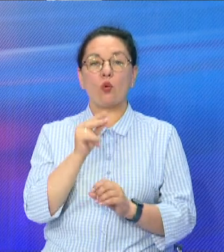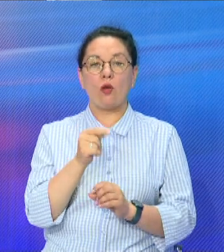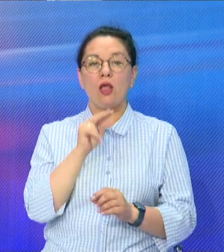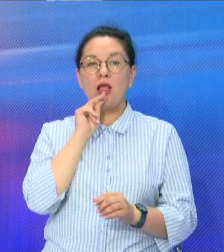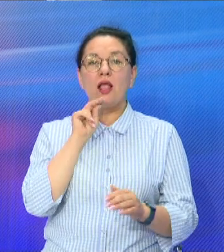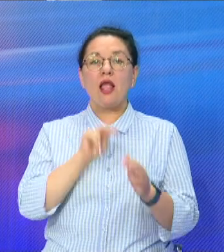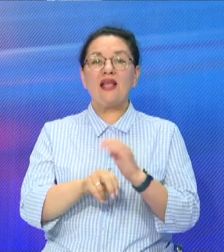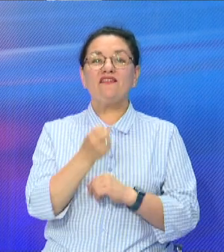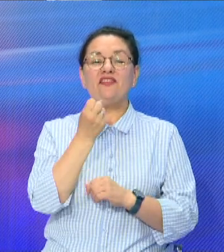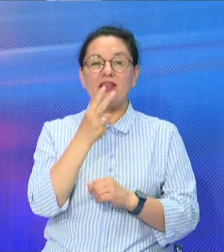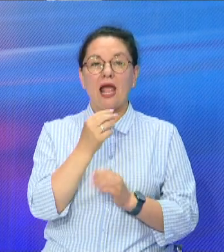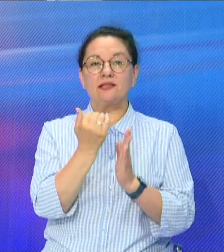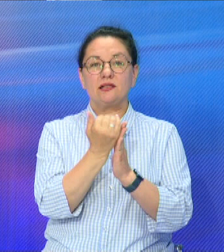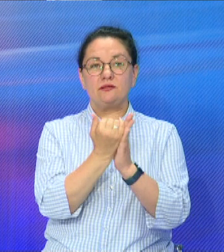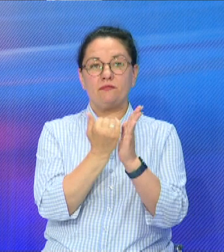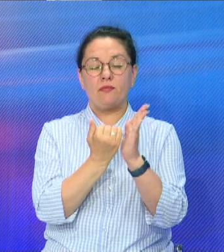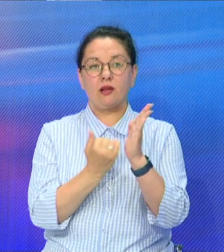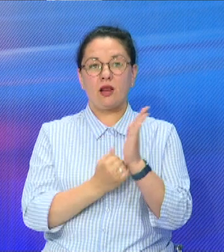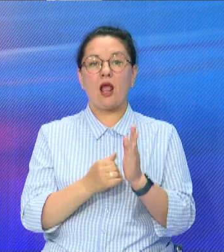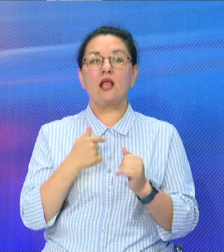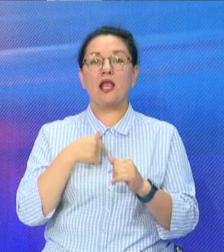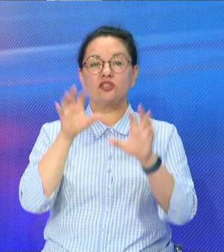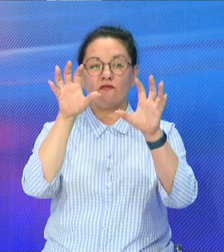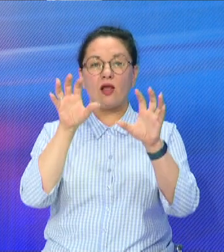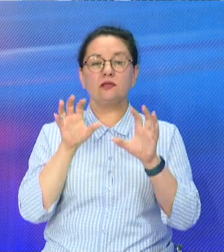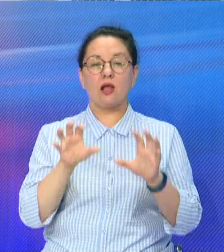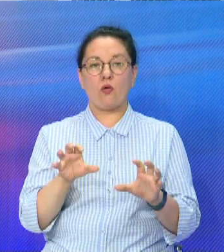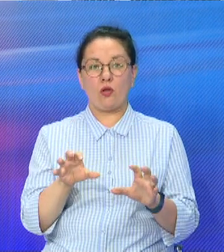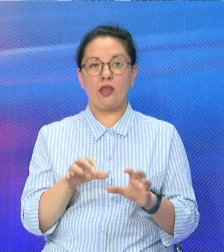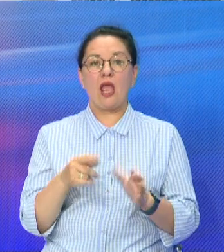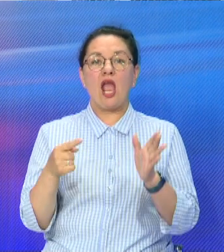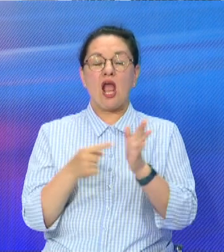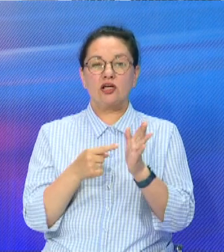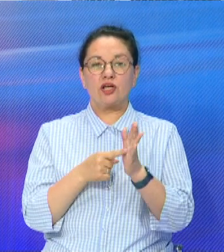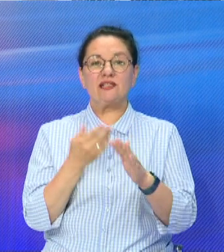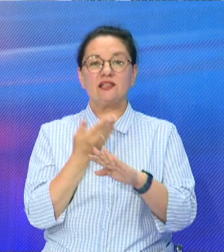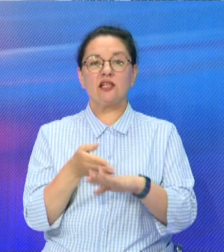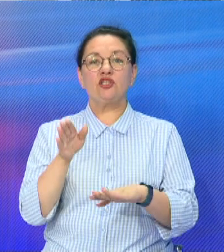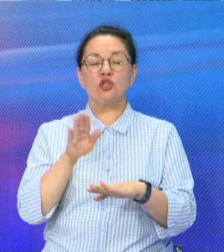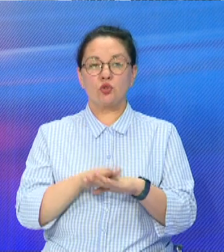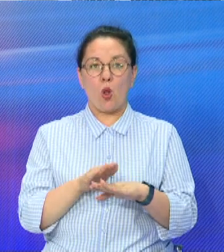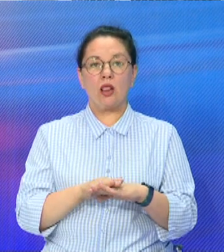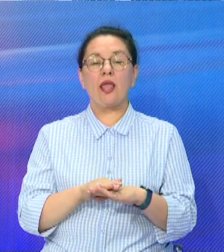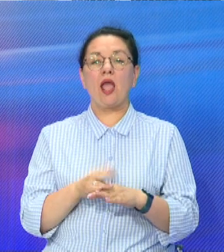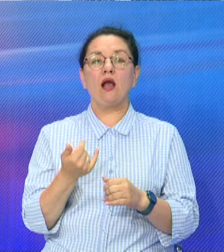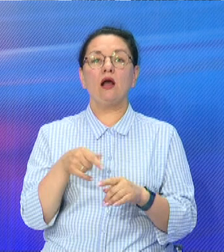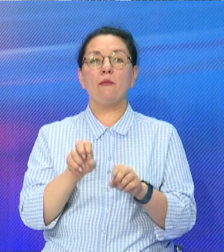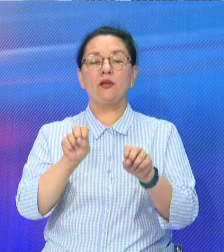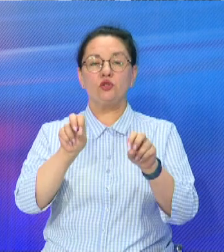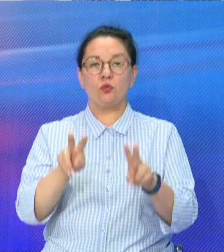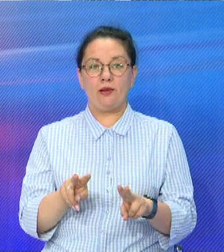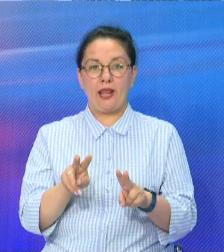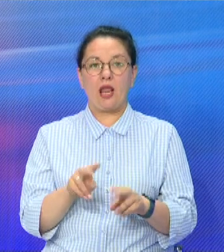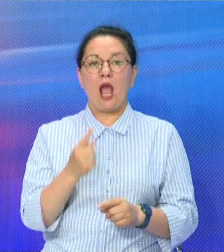по 12 артикула криминального кодекса 6х заз обливать тяжкое зад шинство один составу продавливая высшую меру